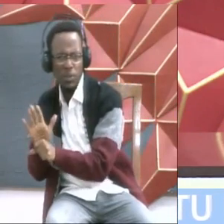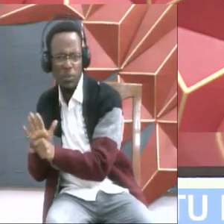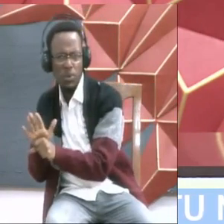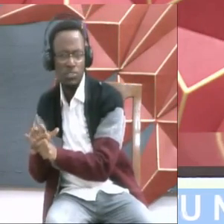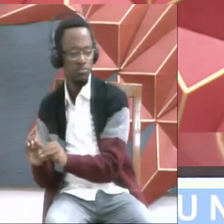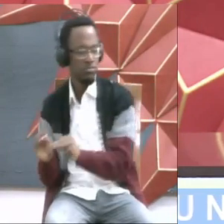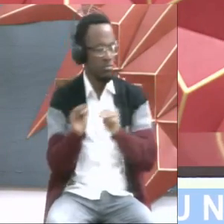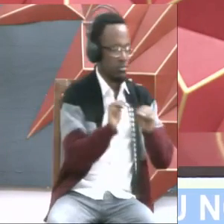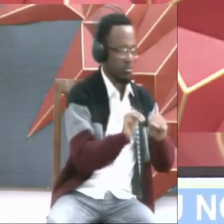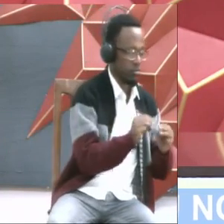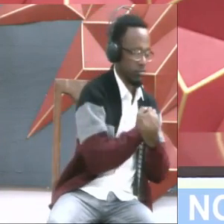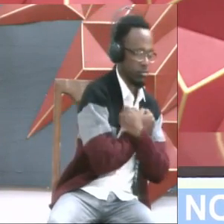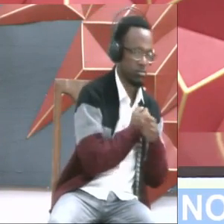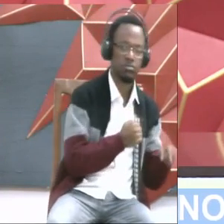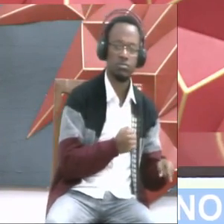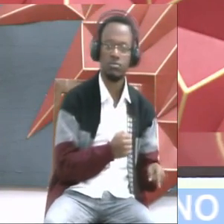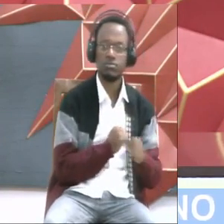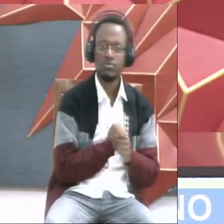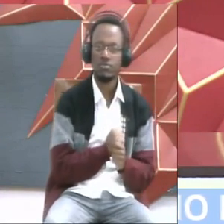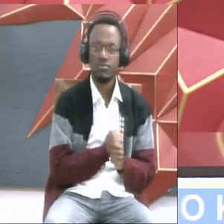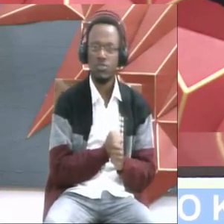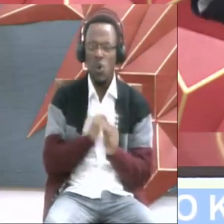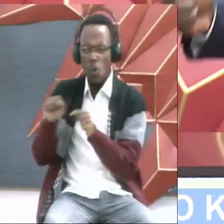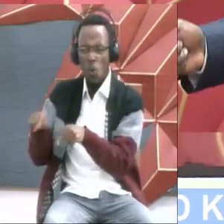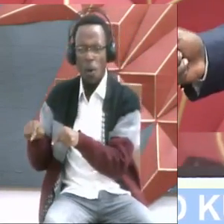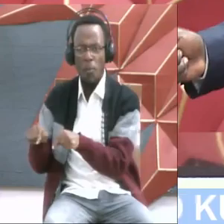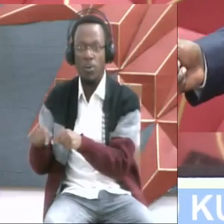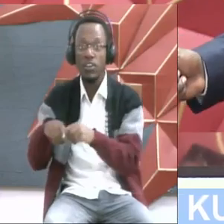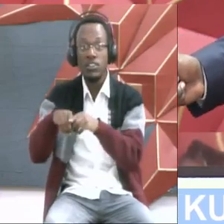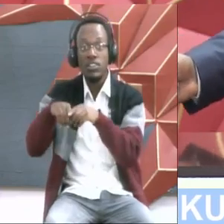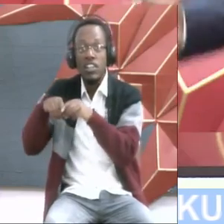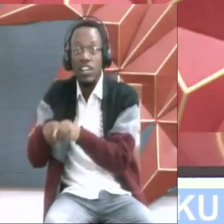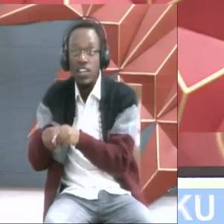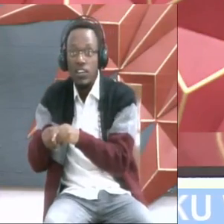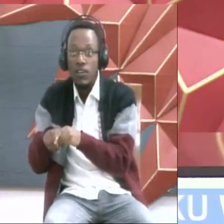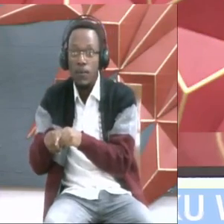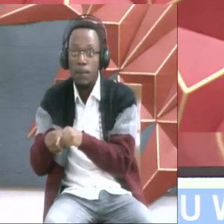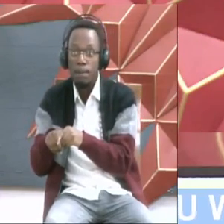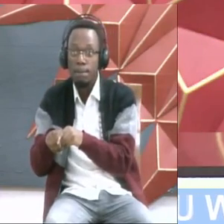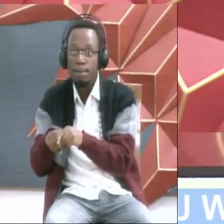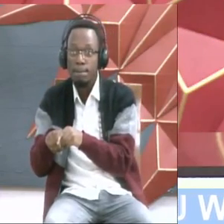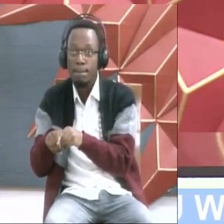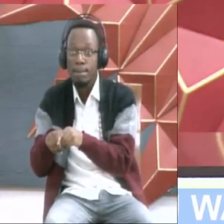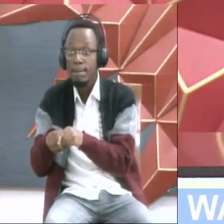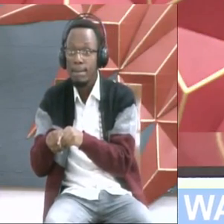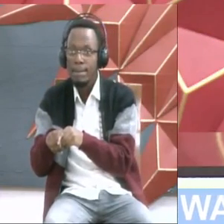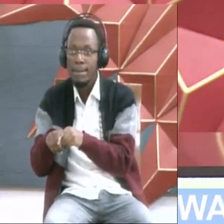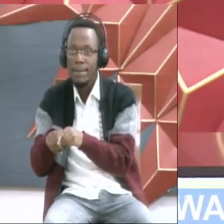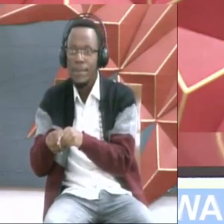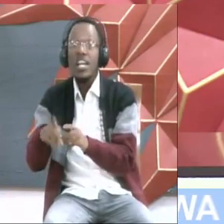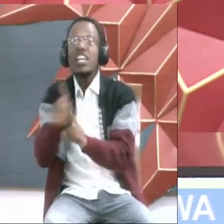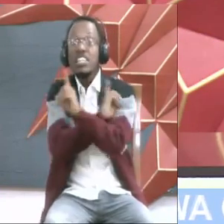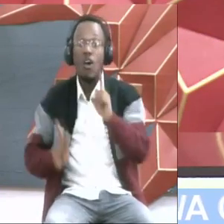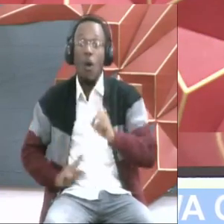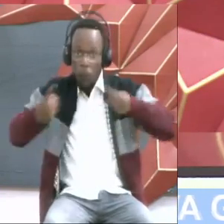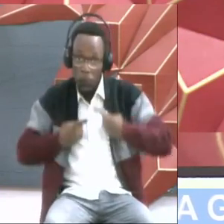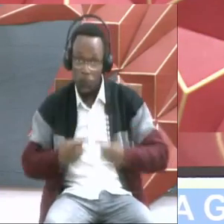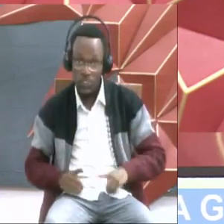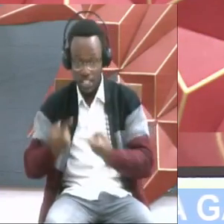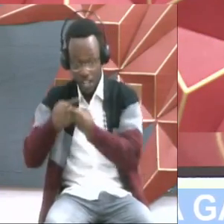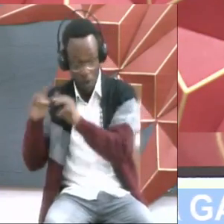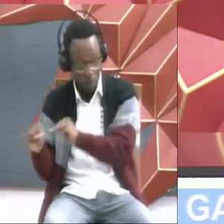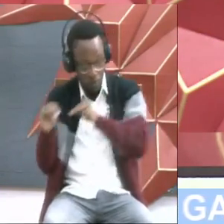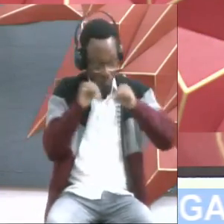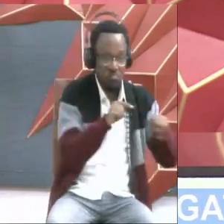bw'urukundo atujyana mu bwami bwo kwihebura atujyana mu bwami bwo kurema yatuvanye mu bwami mu mikorere